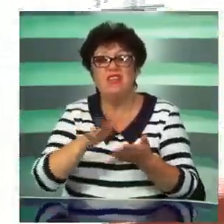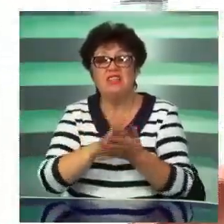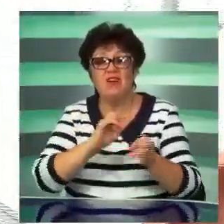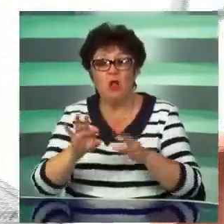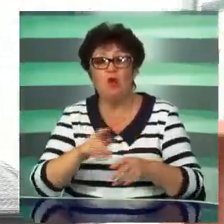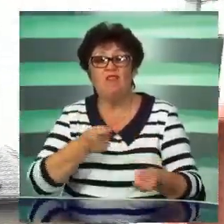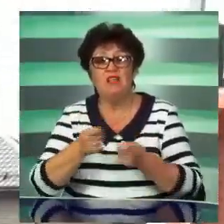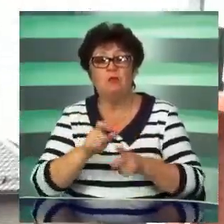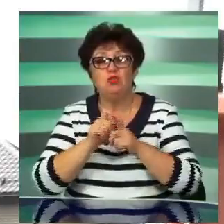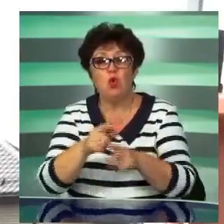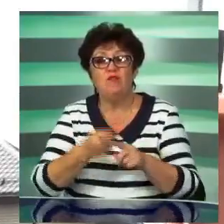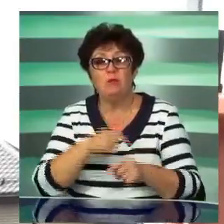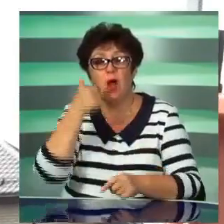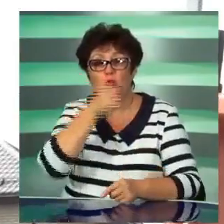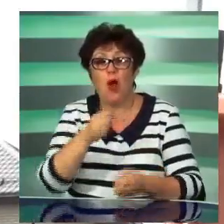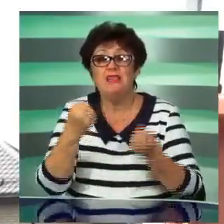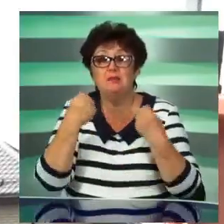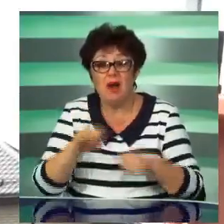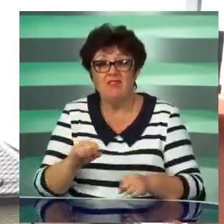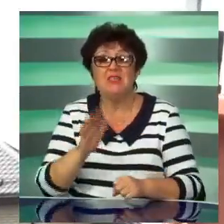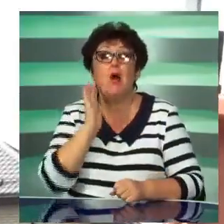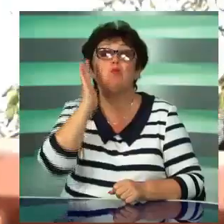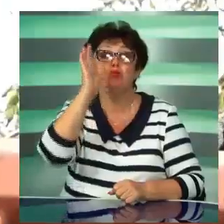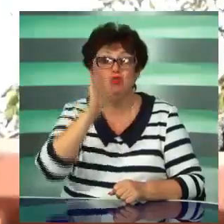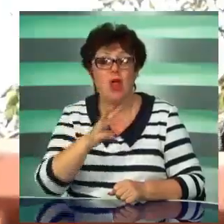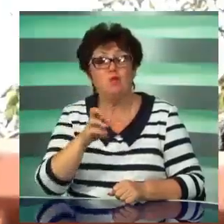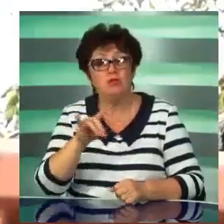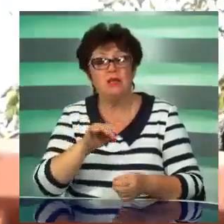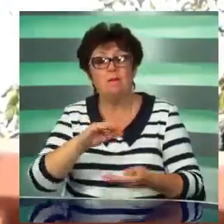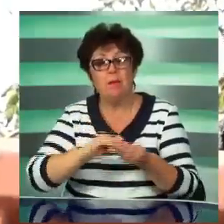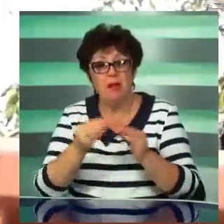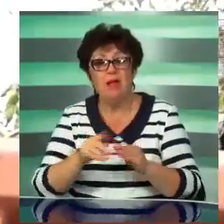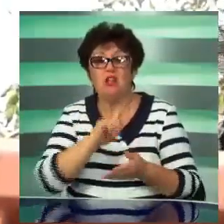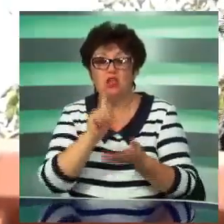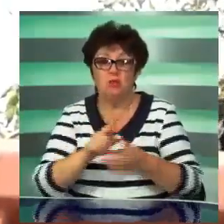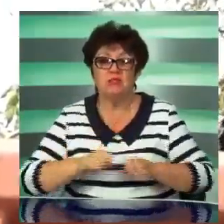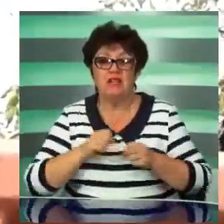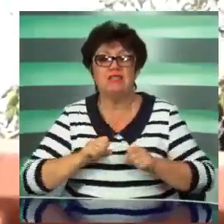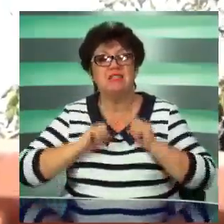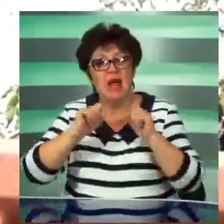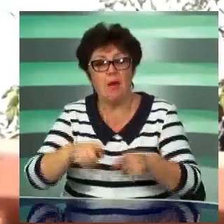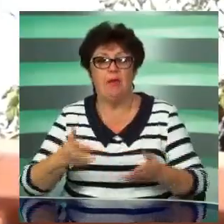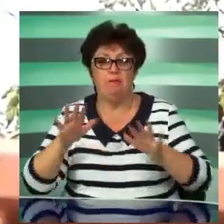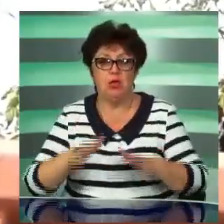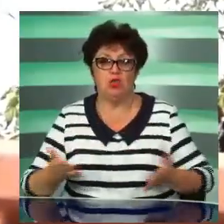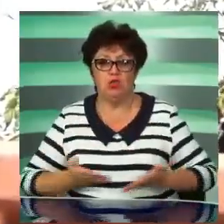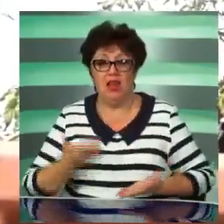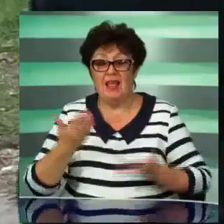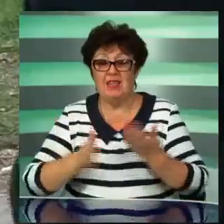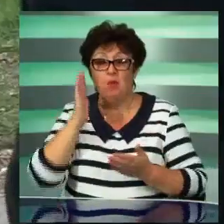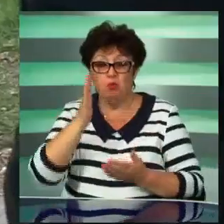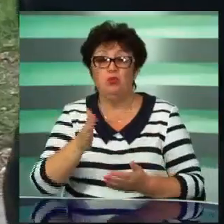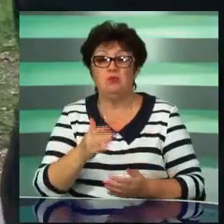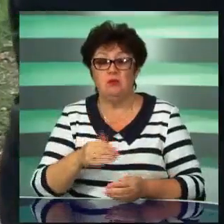власти обещают уже в этом году. А вот избавить себя на будущее от мусорных проблем должны постараться и сами местные жители. Если будет